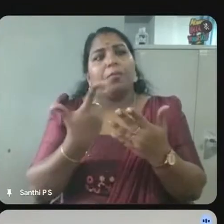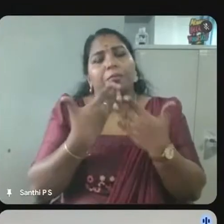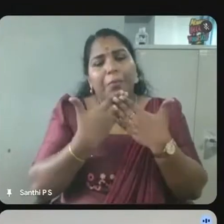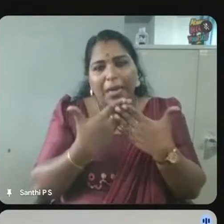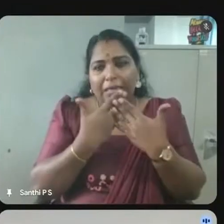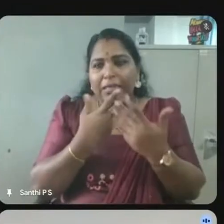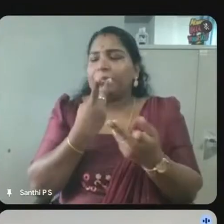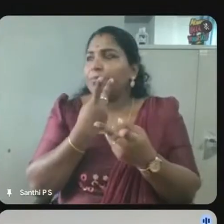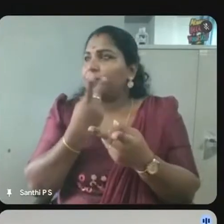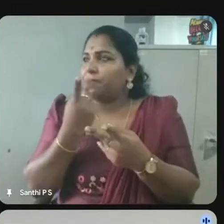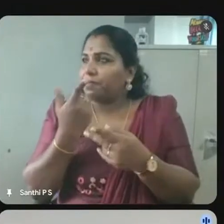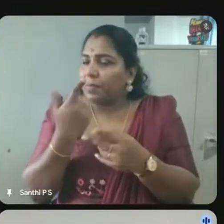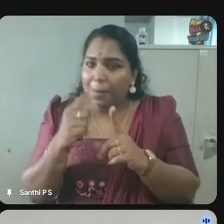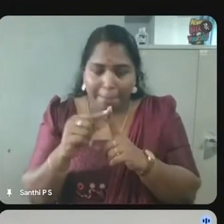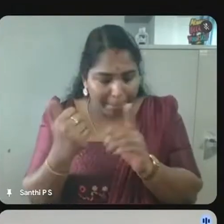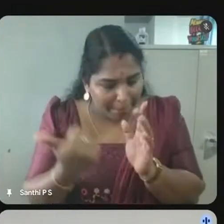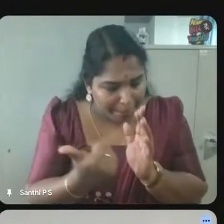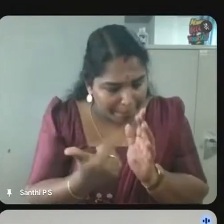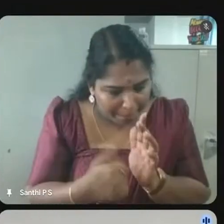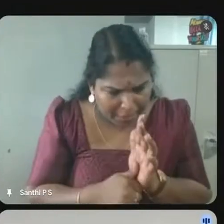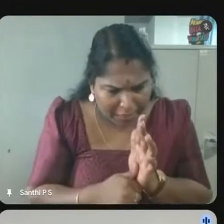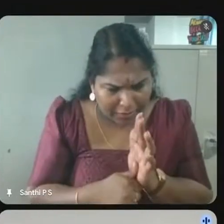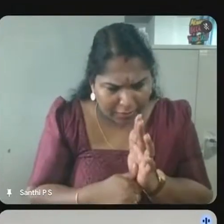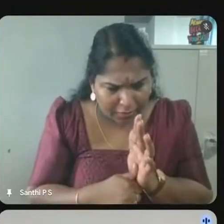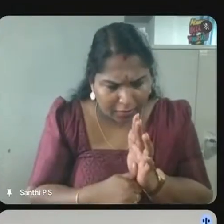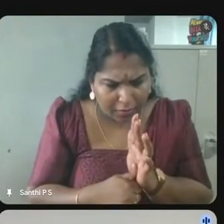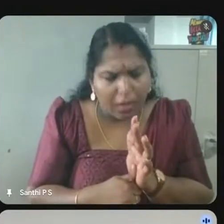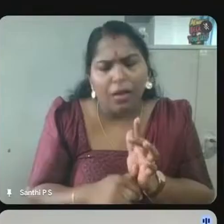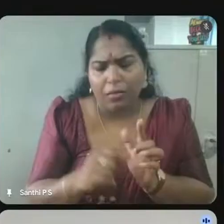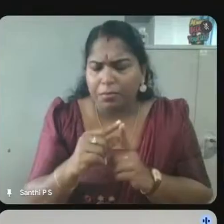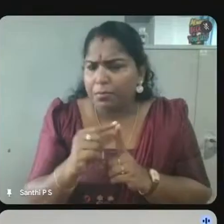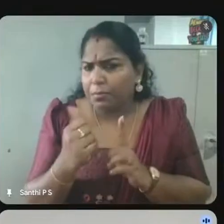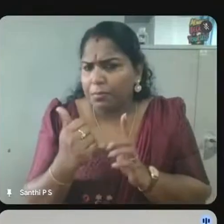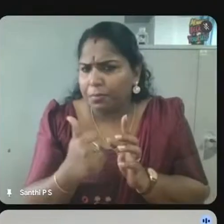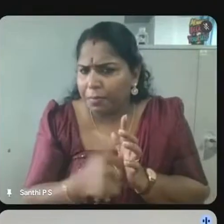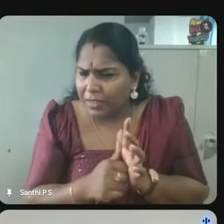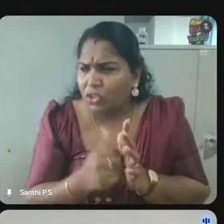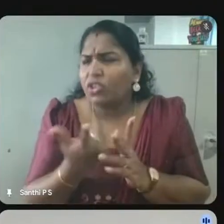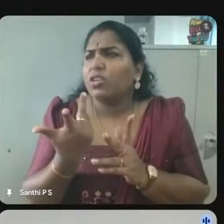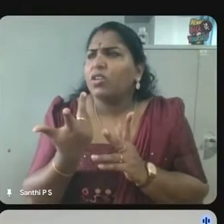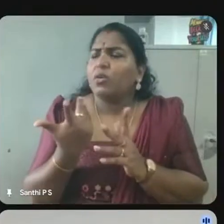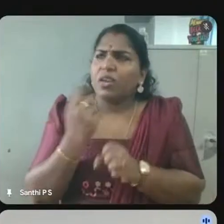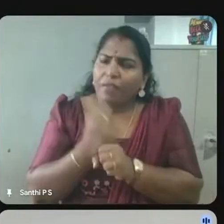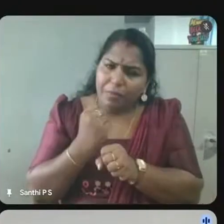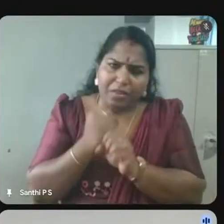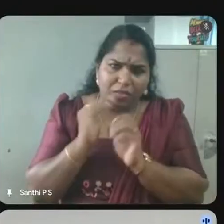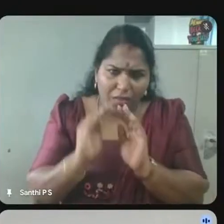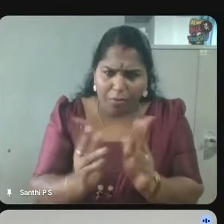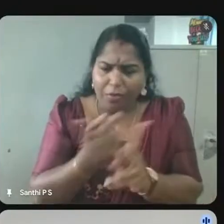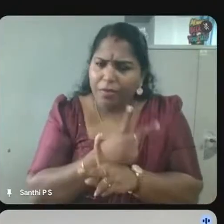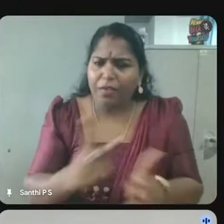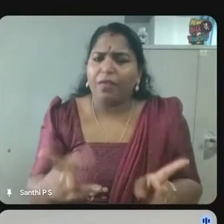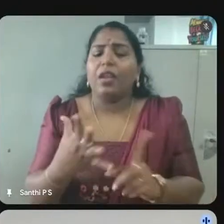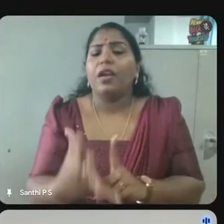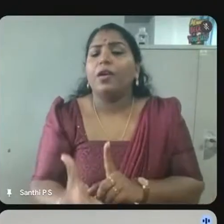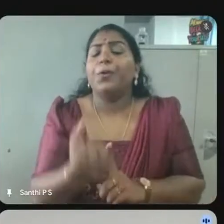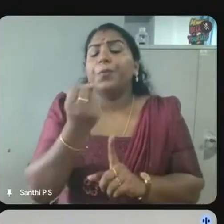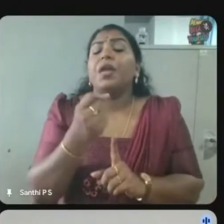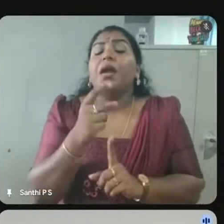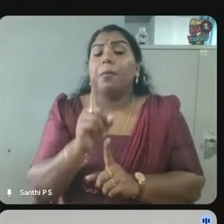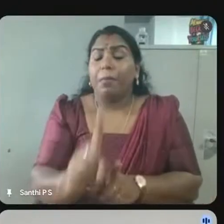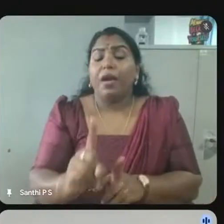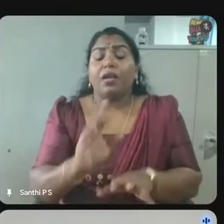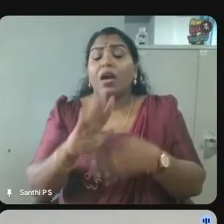കാര്യങ്ങൾ അവർക്ക് ഗവൺമെന്റിന്റെ ഭാഗത്തുനിന്നും NPCBയുടെ ഭാഗത്തുനിന്നും ഒക്കെ കൊടുക്കാനും കഴിയും. അപ്പൊ അത് നമ്മൾ എങ്ങനെയാണ്